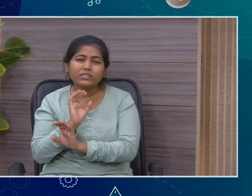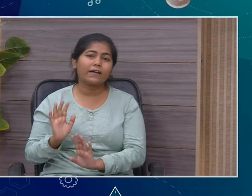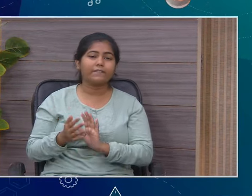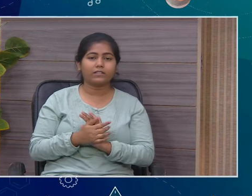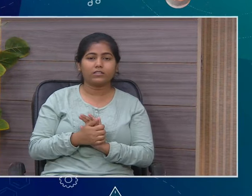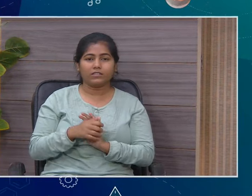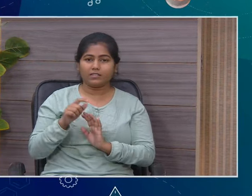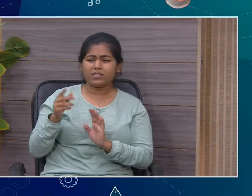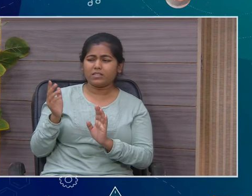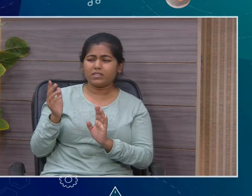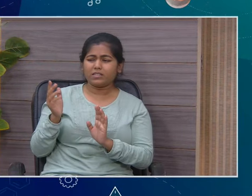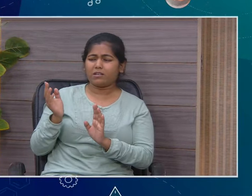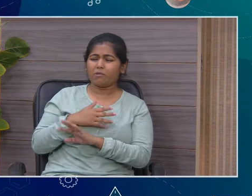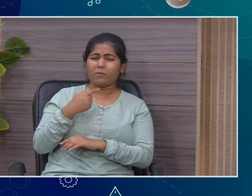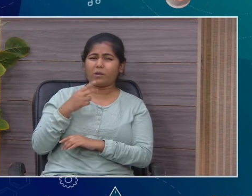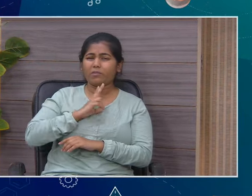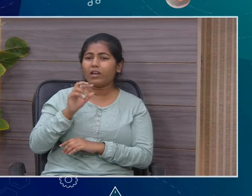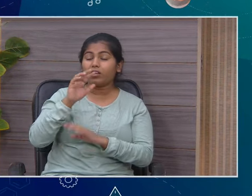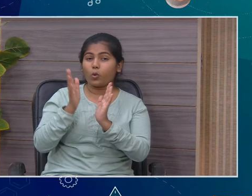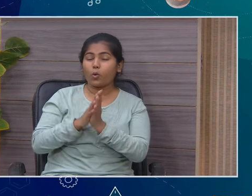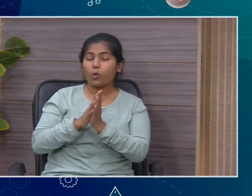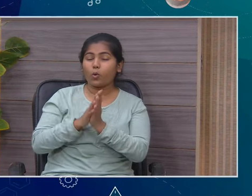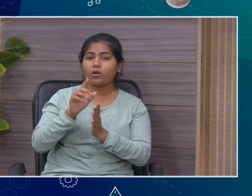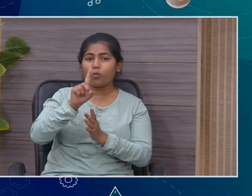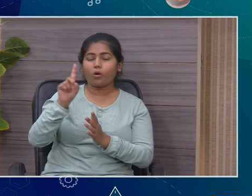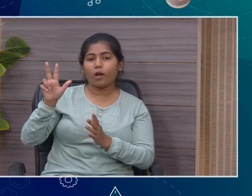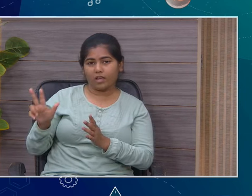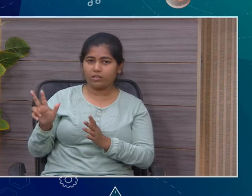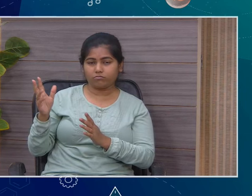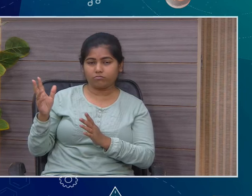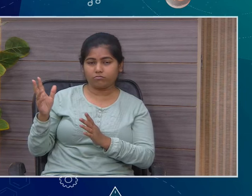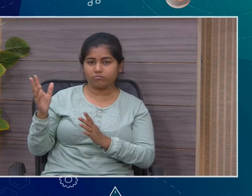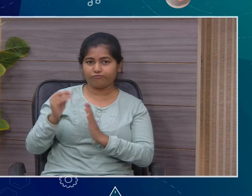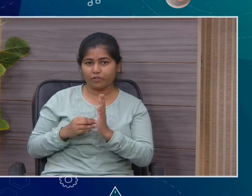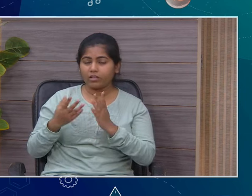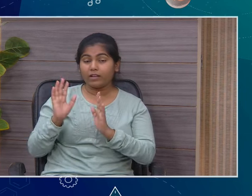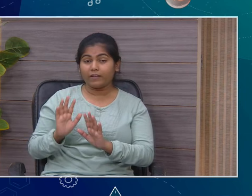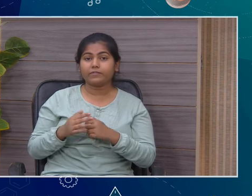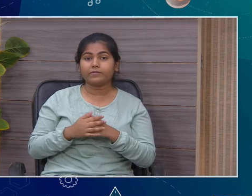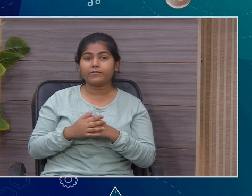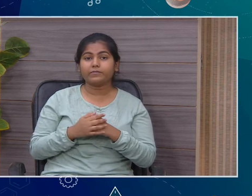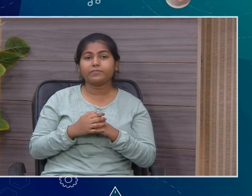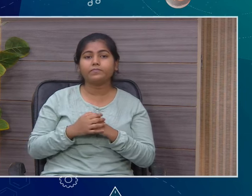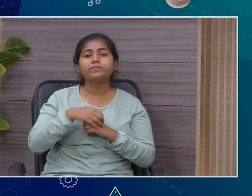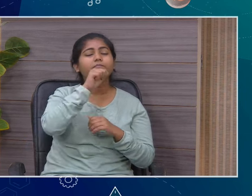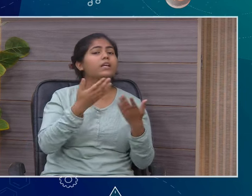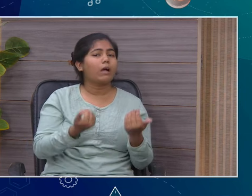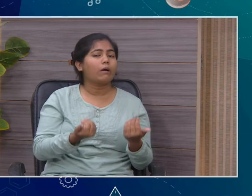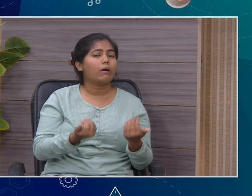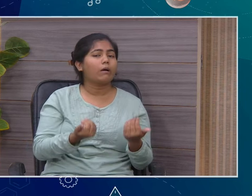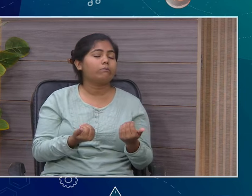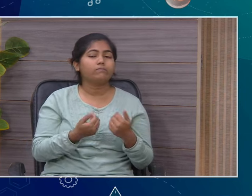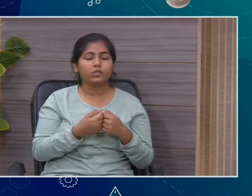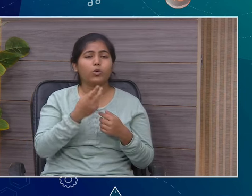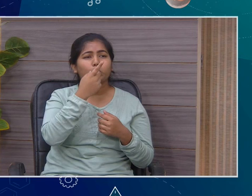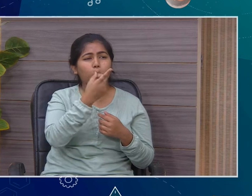वी हैव 118 एलिमेंट्स आर। जी जी, इस टाइम तो 63 एलिमेंट्स थे, स्कोप उन्होंने छोड़ा भी। अब हम आते हैं कुछ दो